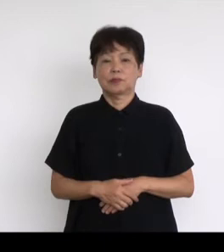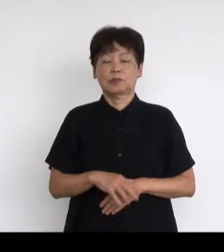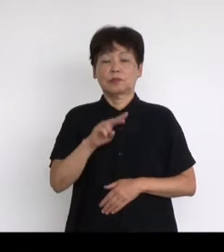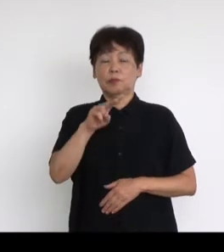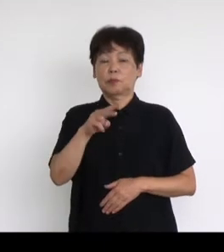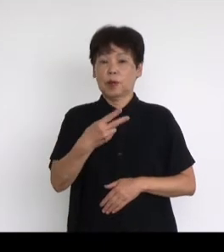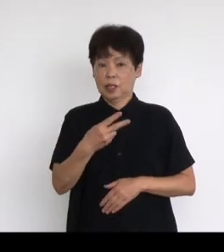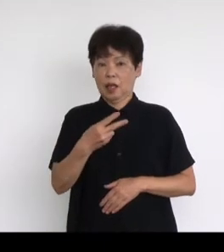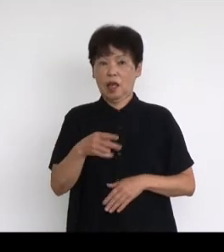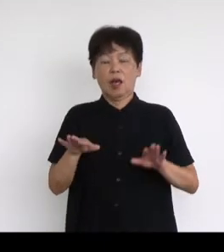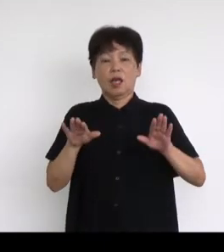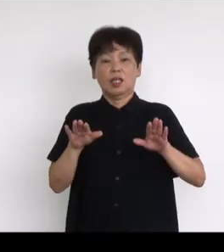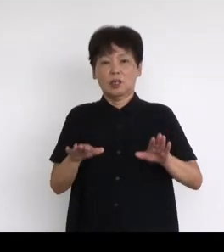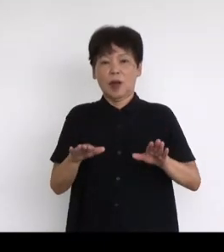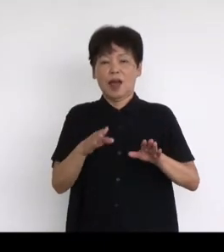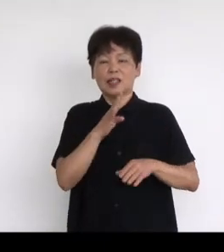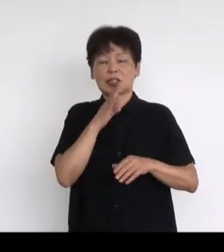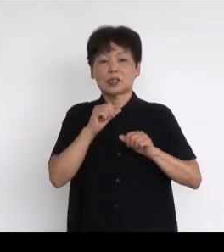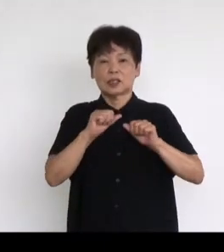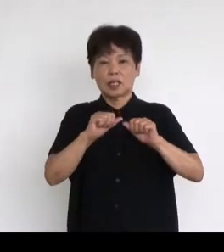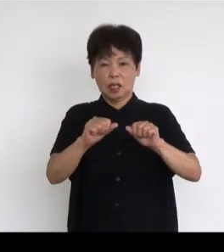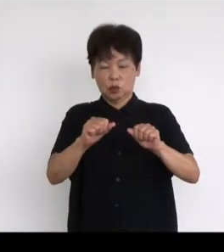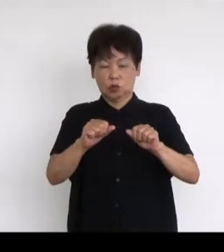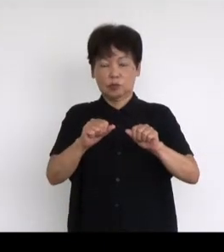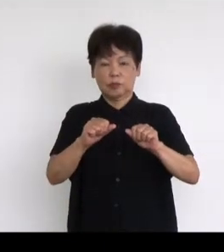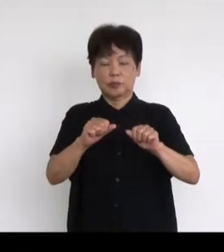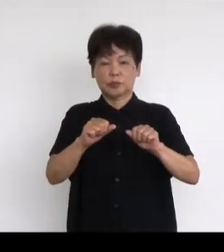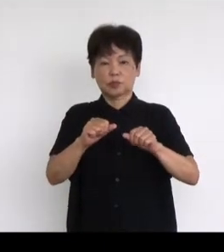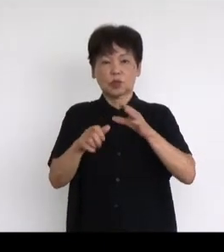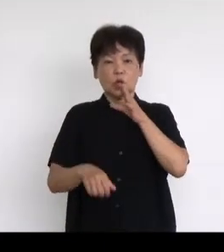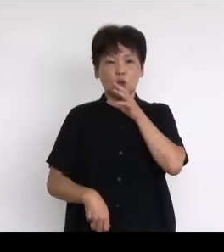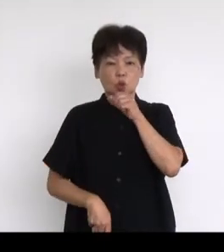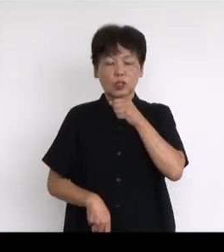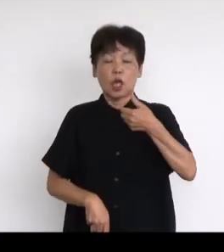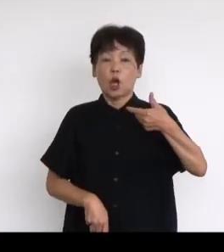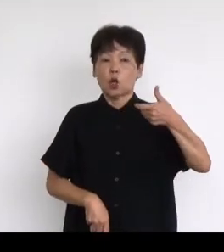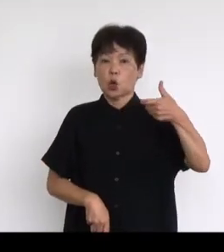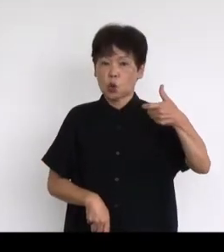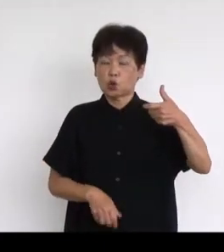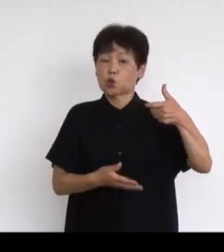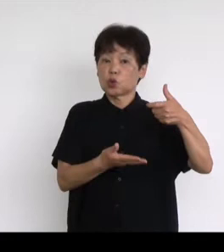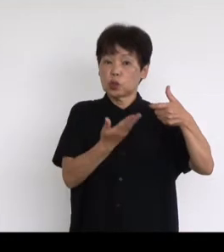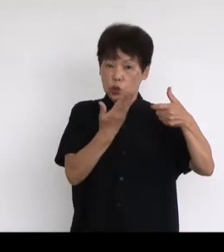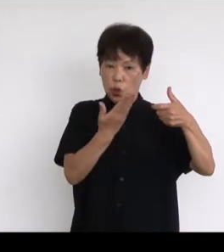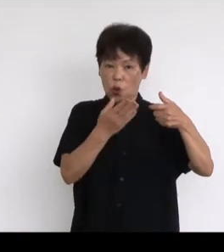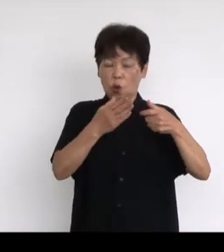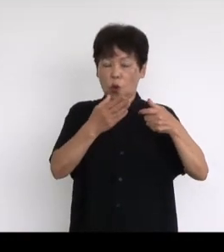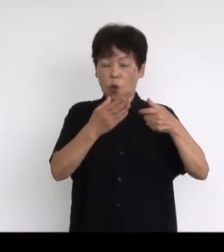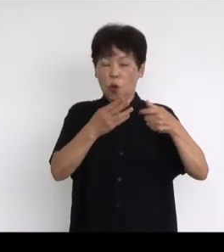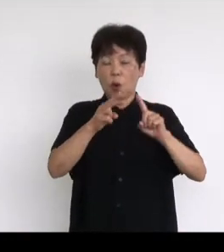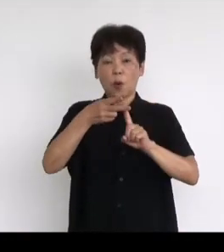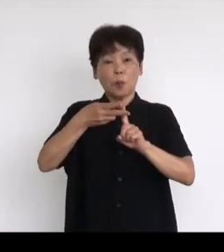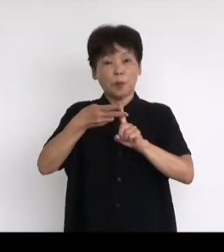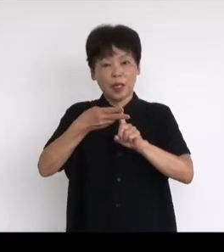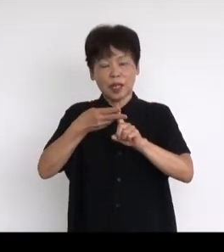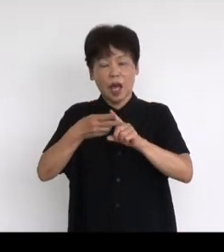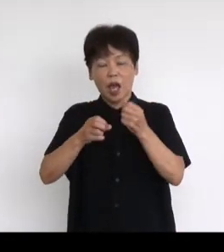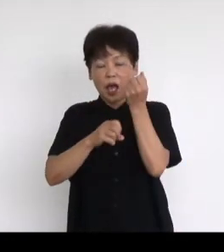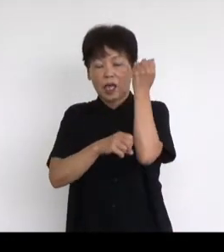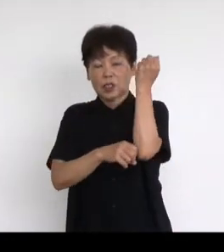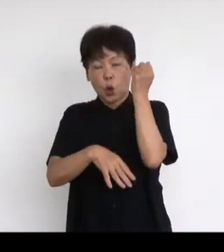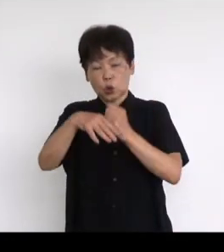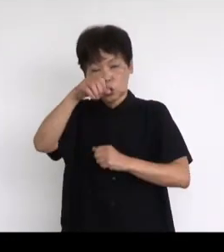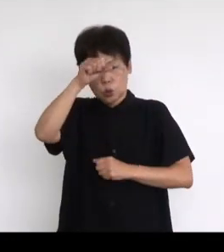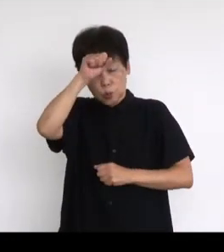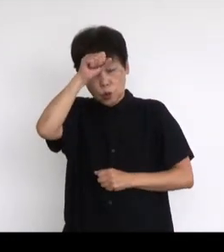また現在実施している60歳以上および基礎疾患がある